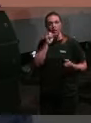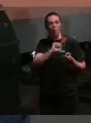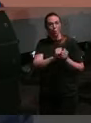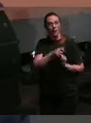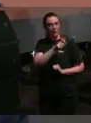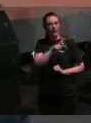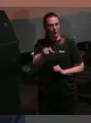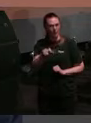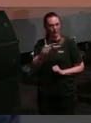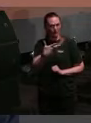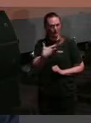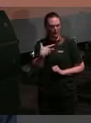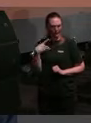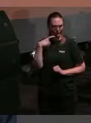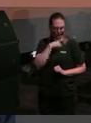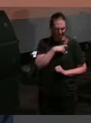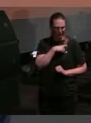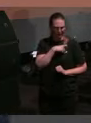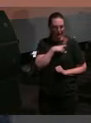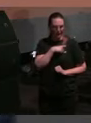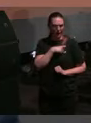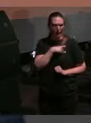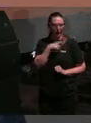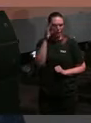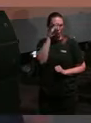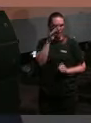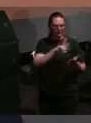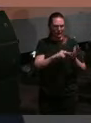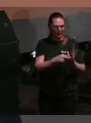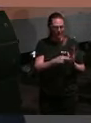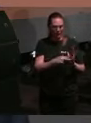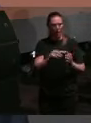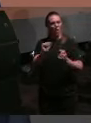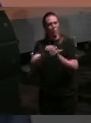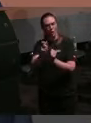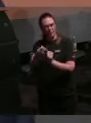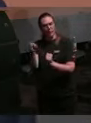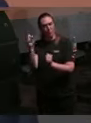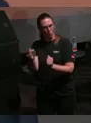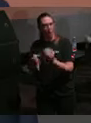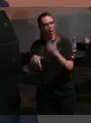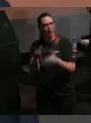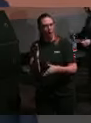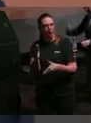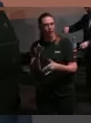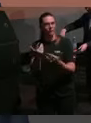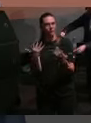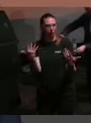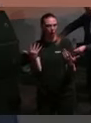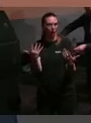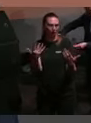politikerne, det veldig komplekse problemstillingene, politikerne må ta stilling til det her dag til dag, om hva man skal legge som føringer